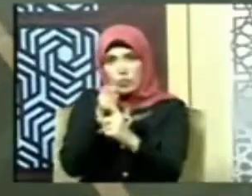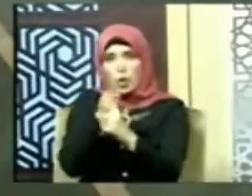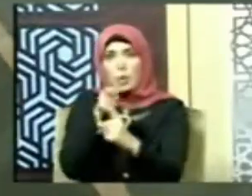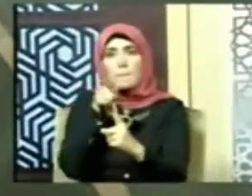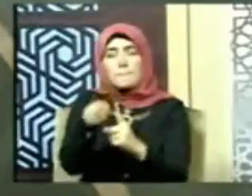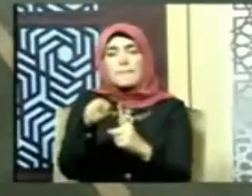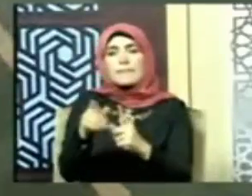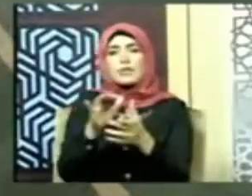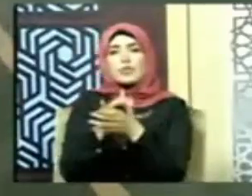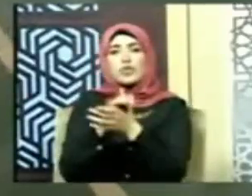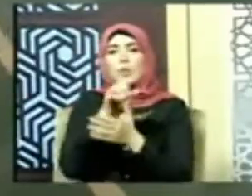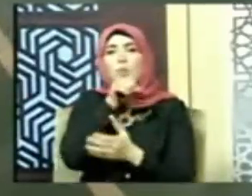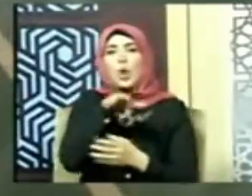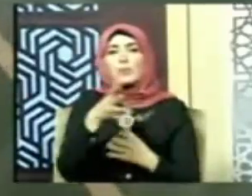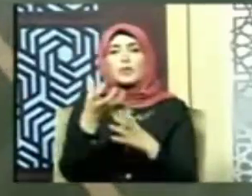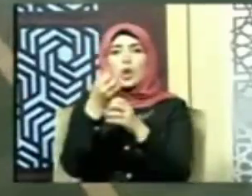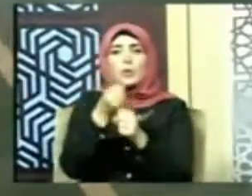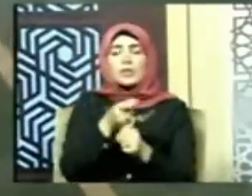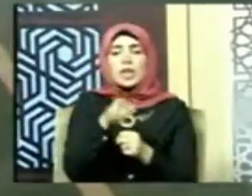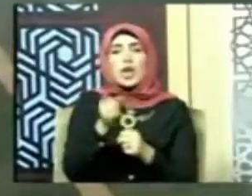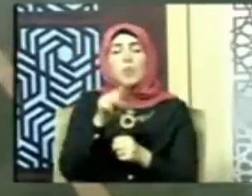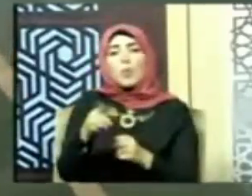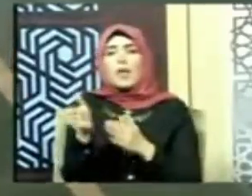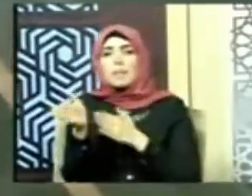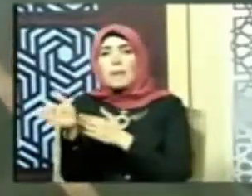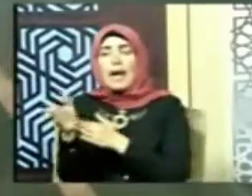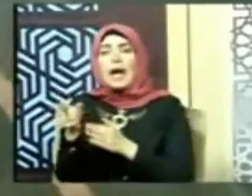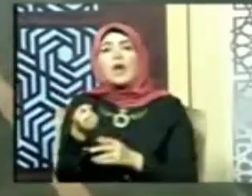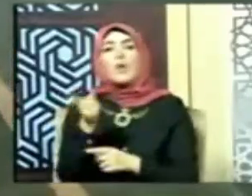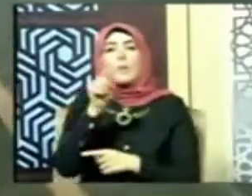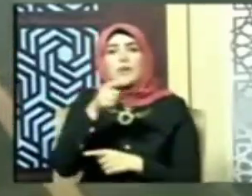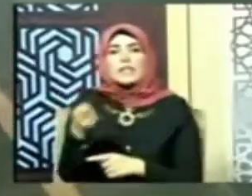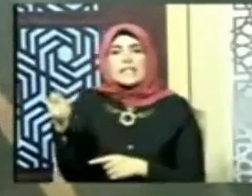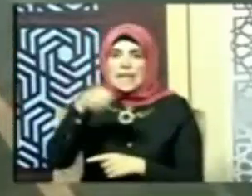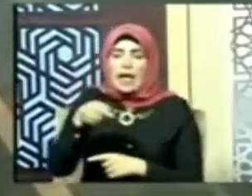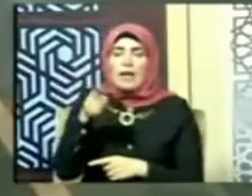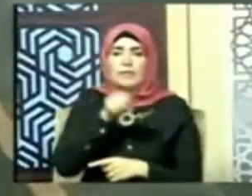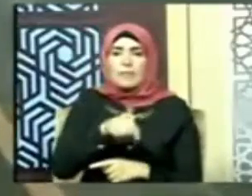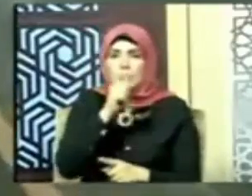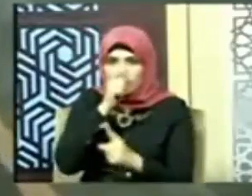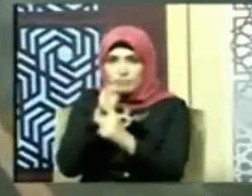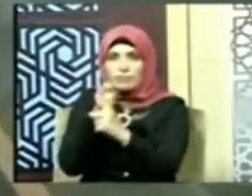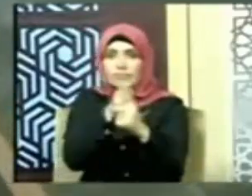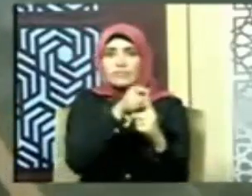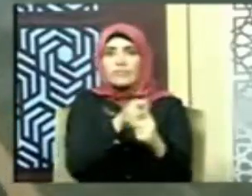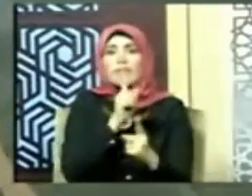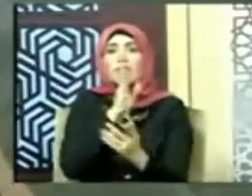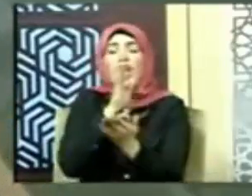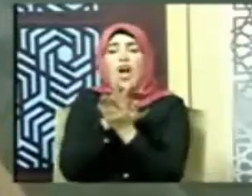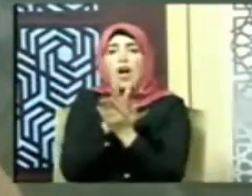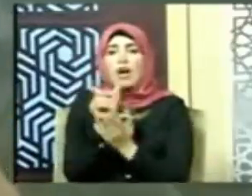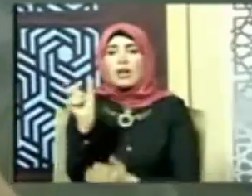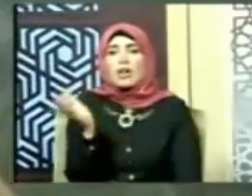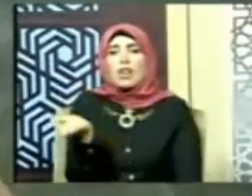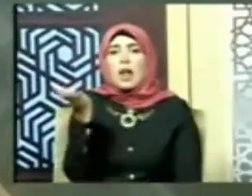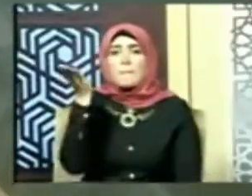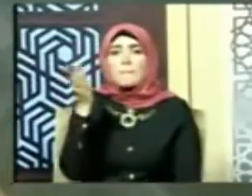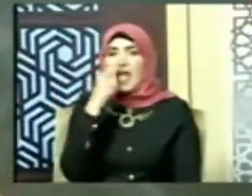واتباع التابعين، بل تجاوزوا في حق الأنبياء أنفسهم،